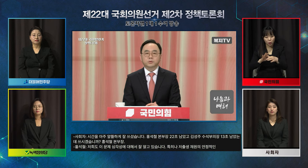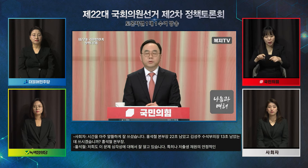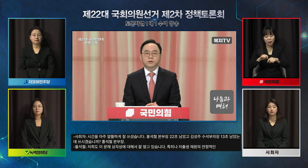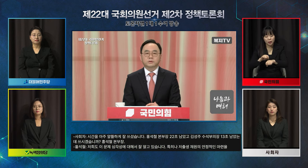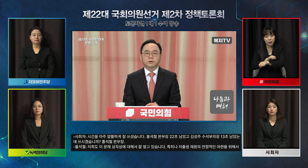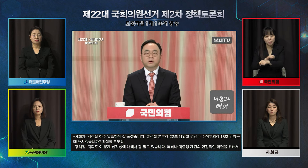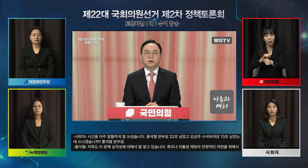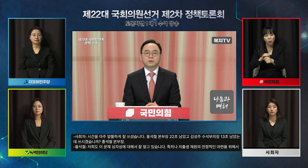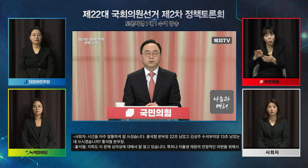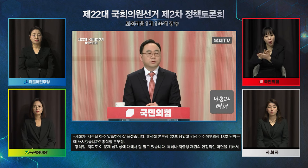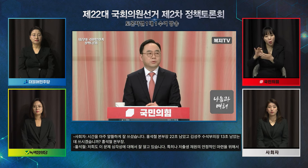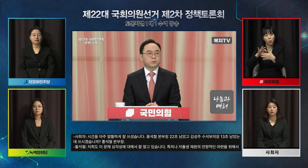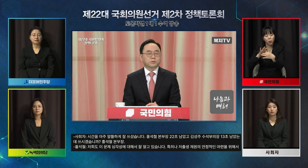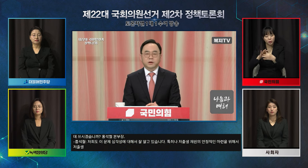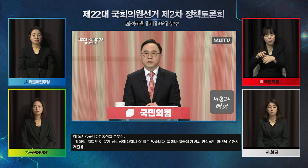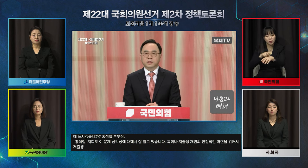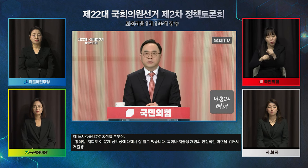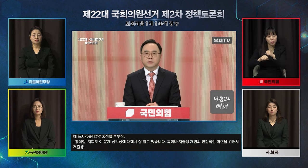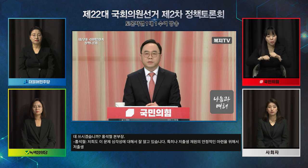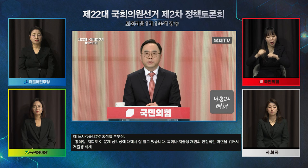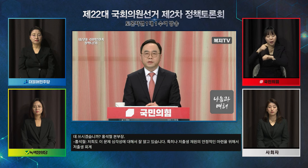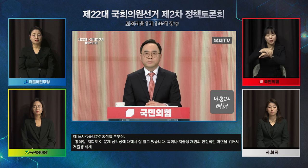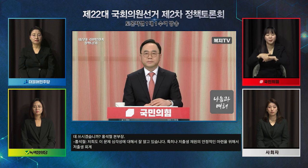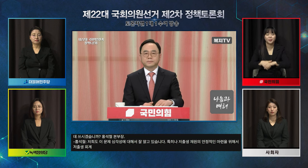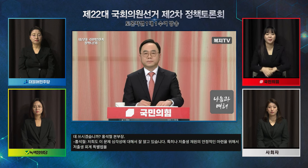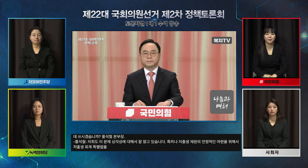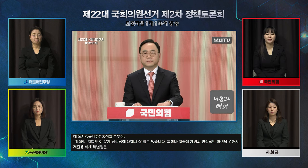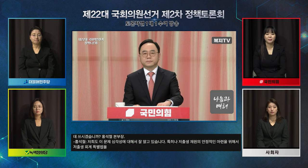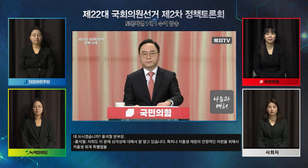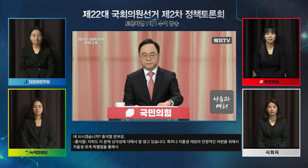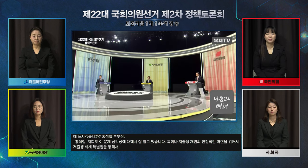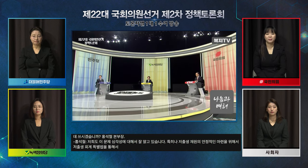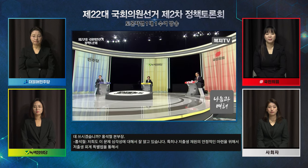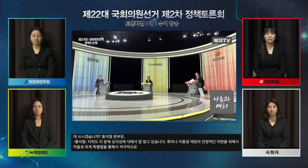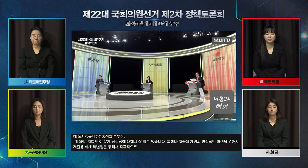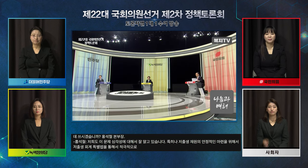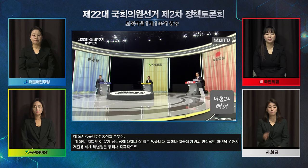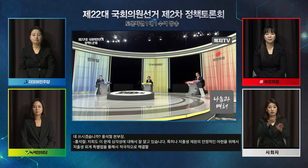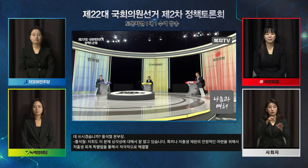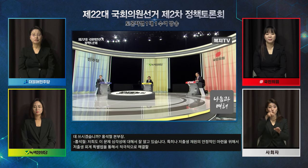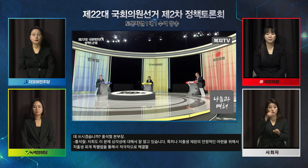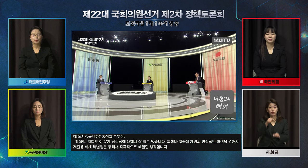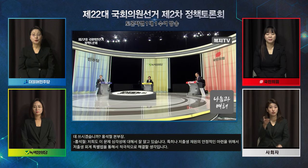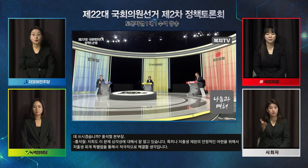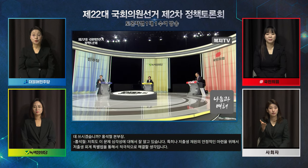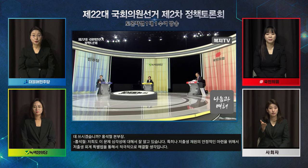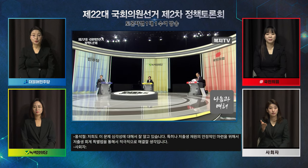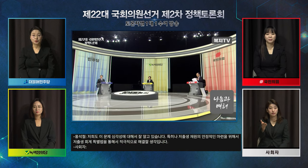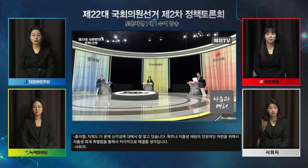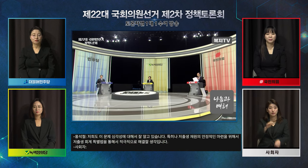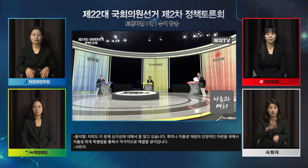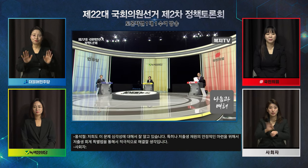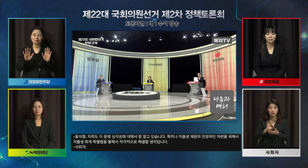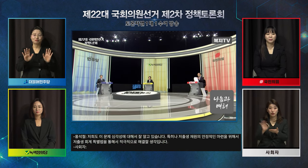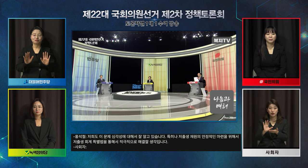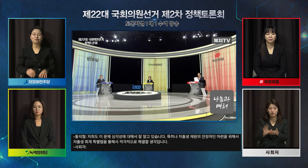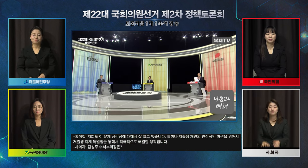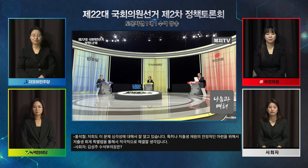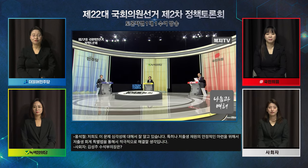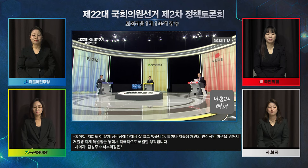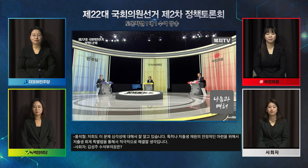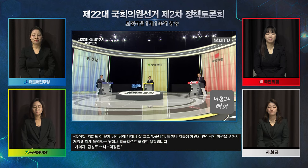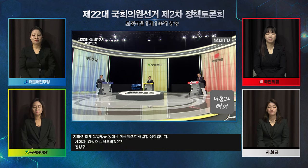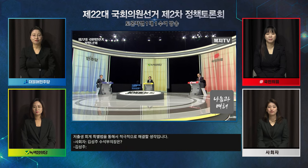특별회계를 통해서 적극적으로 대응해 나갈 생각입니다. 김성주 수석 부의장은? 네, 사용 안겠습니다. 네, 알겠습니다.